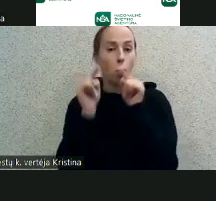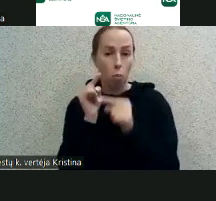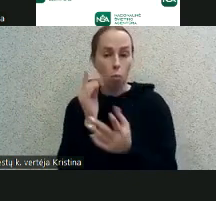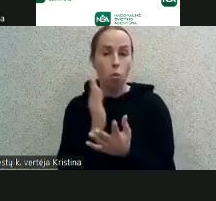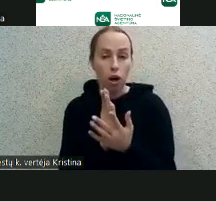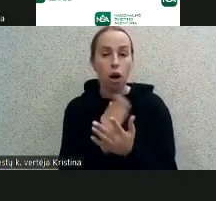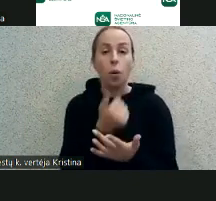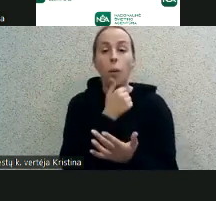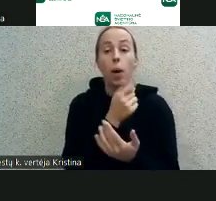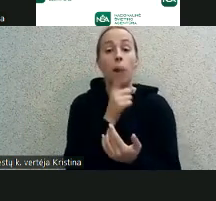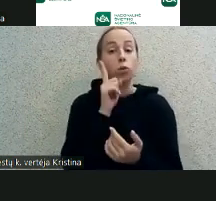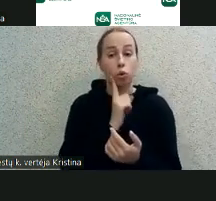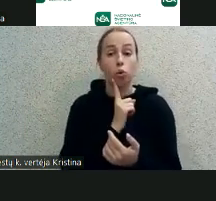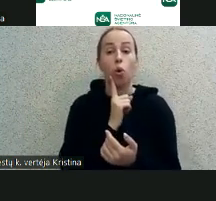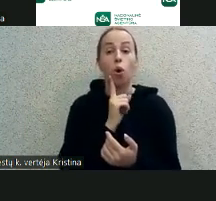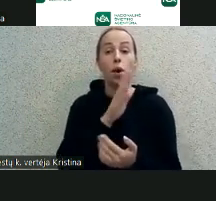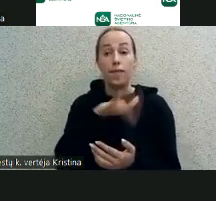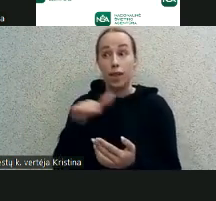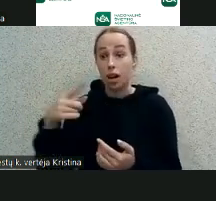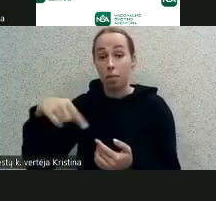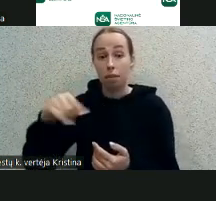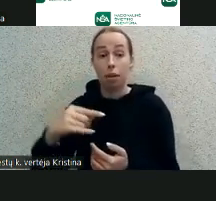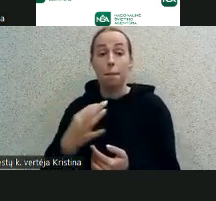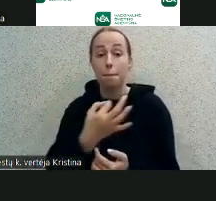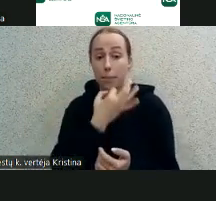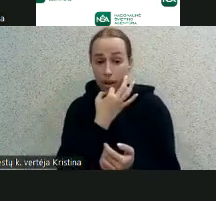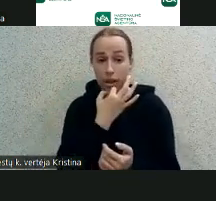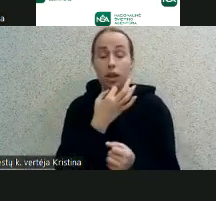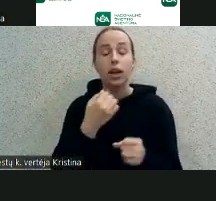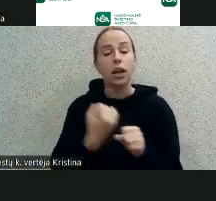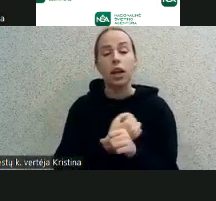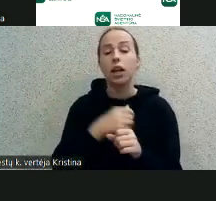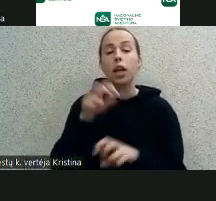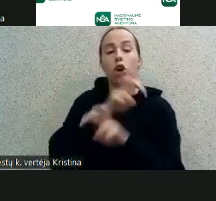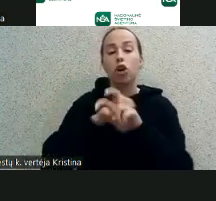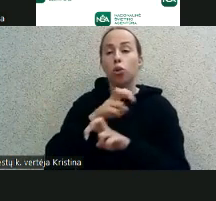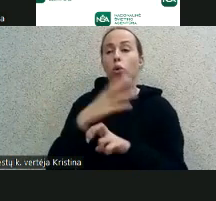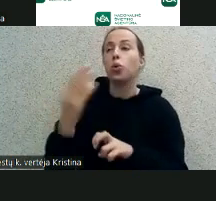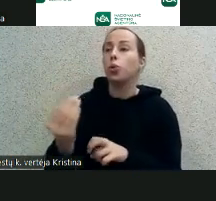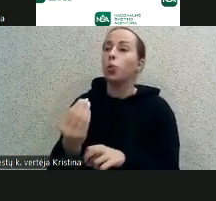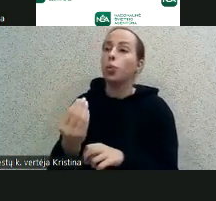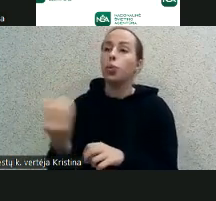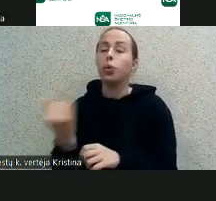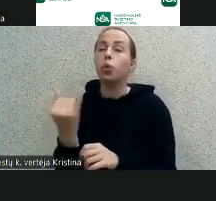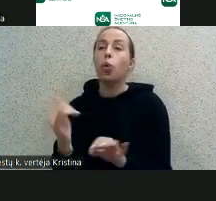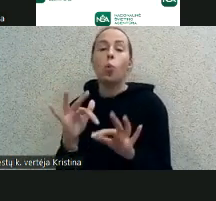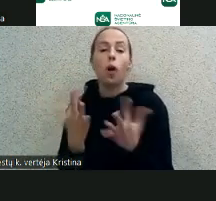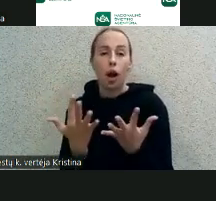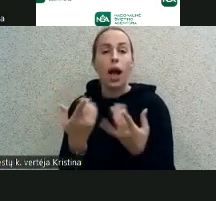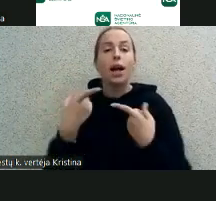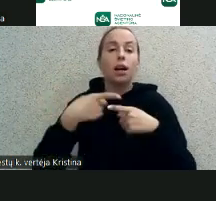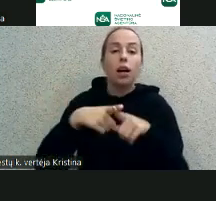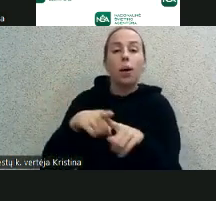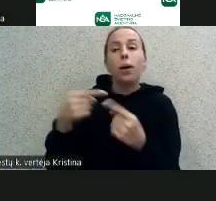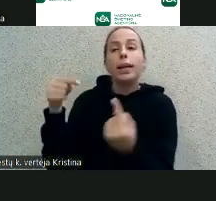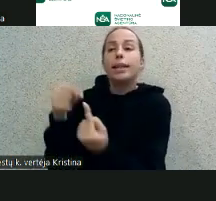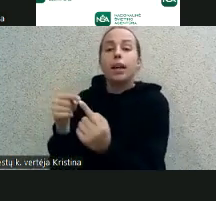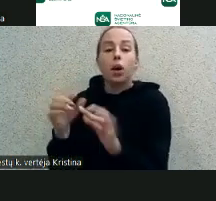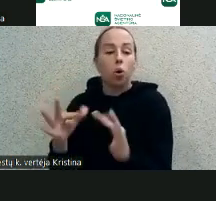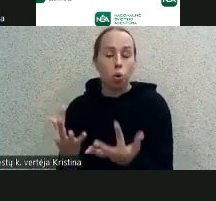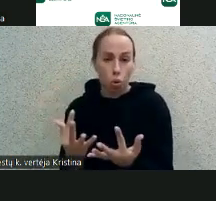kad vaikams patiktų skaitimas, mes turime pasižiūrėti, kas jiems patinka, kokie yra tinkami įrankiai ir kas